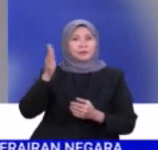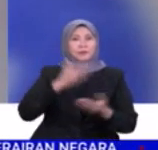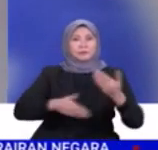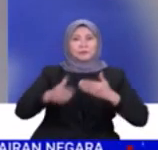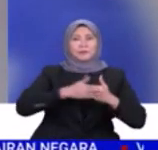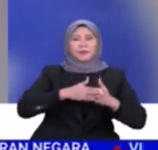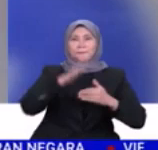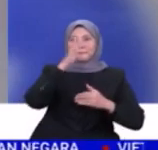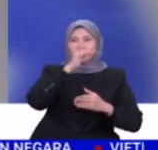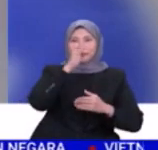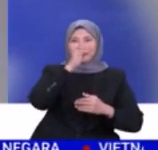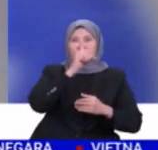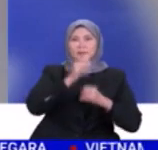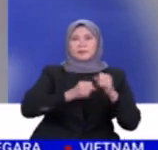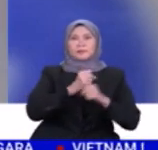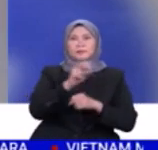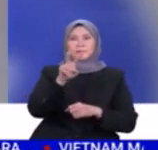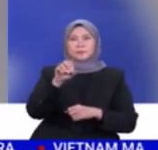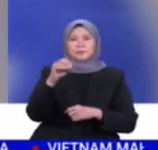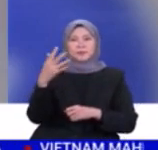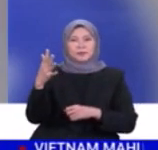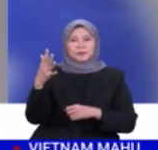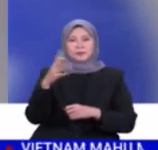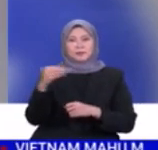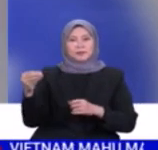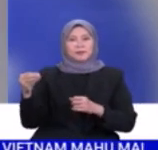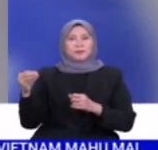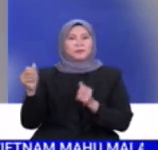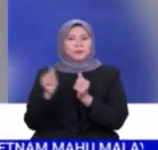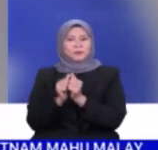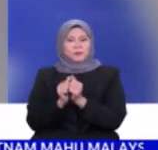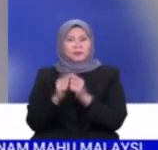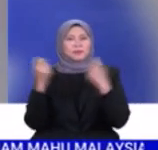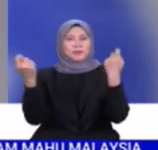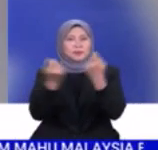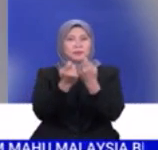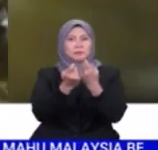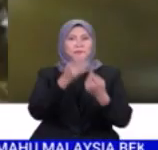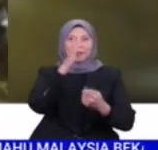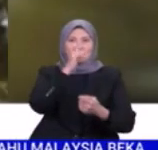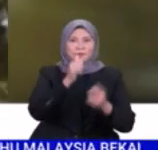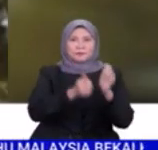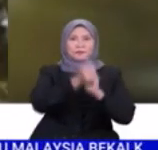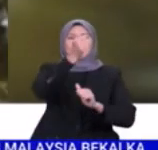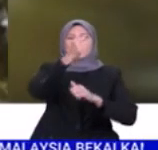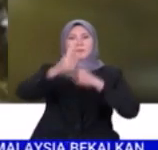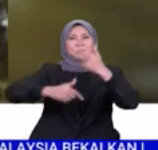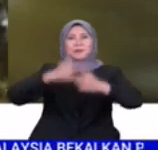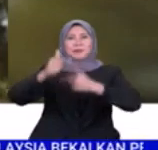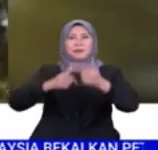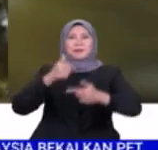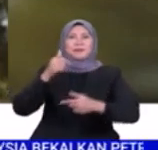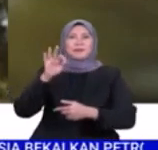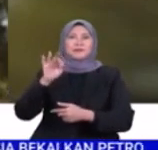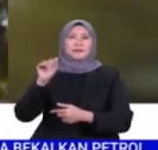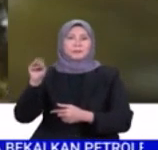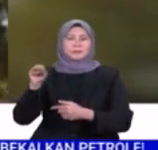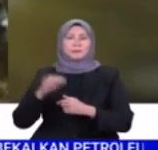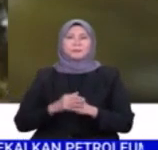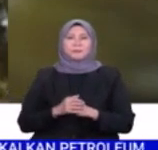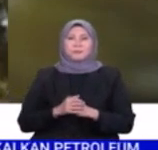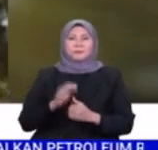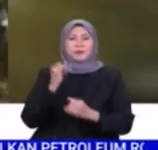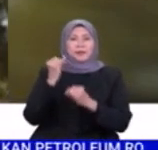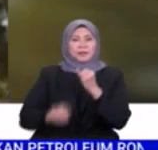kepangkuan belah kepada musim 2015 dan bersama-sama membawa pasukan Hangtuah muncul juara liga IPM kali terakhir